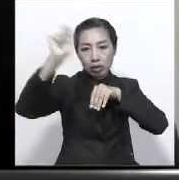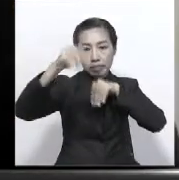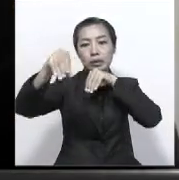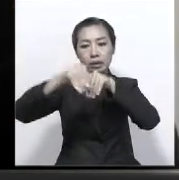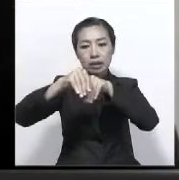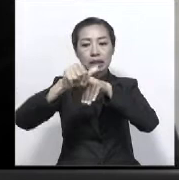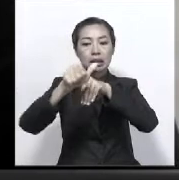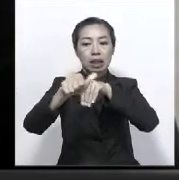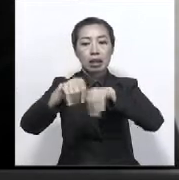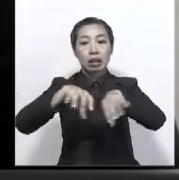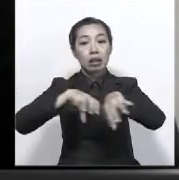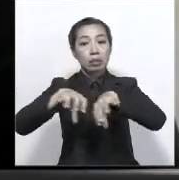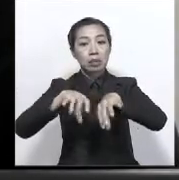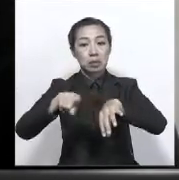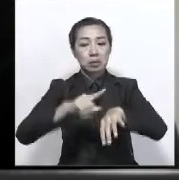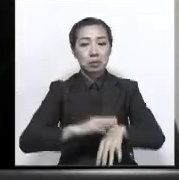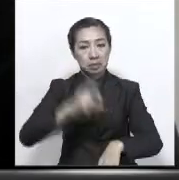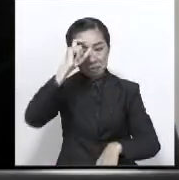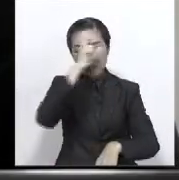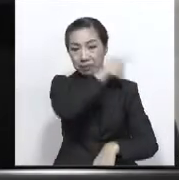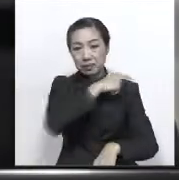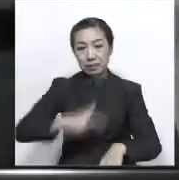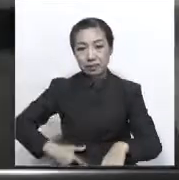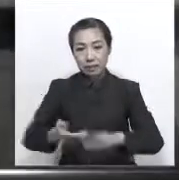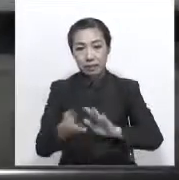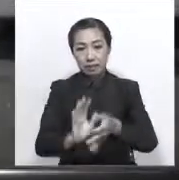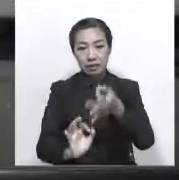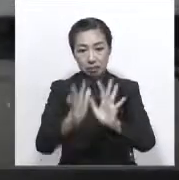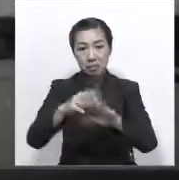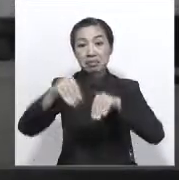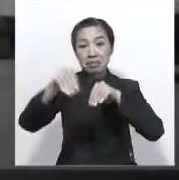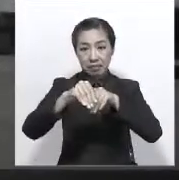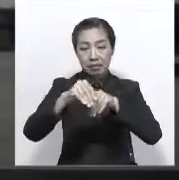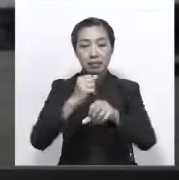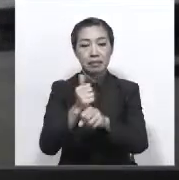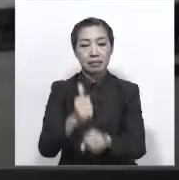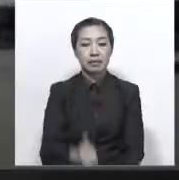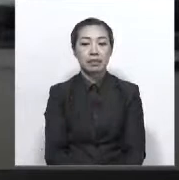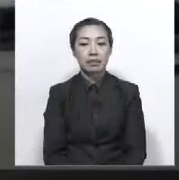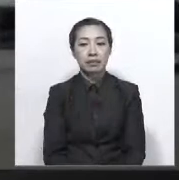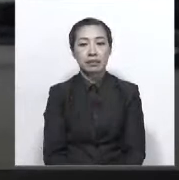ธีถวายพระเพลิงพระบรมศพพระบาทสมเด็จพระปรมินทรมหาภูมิพลอดุลยเดช